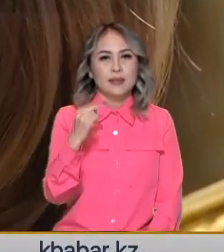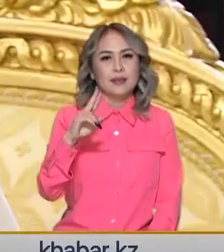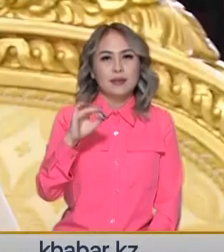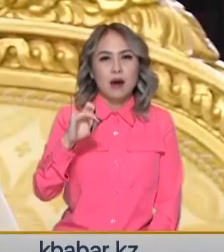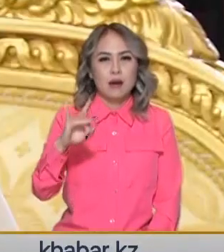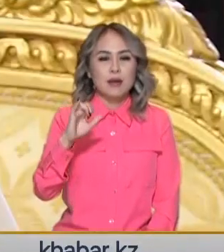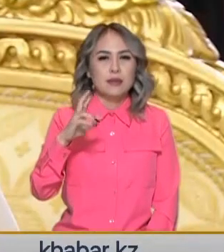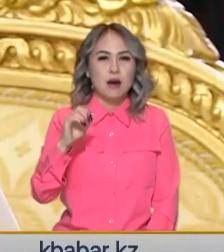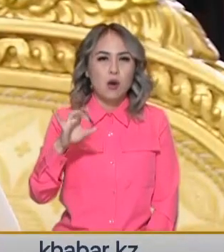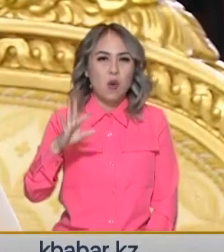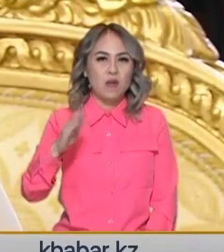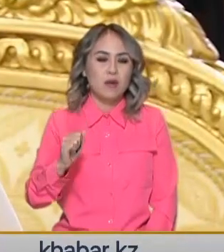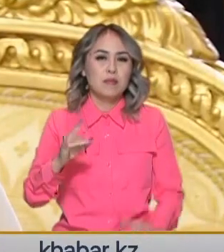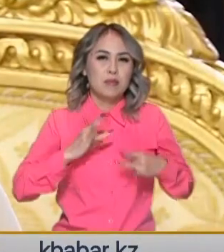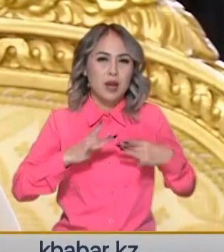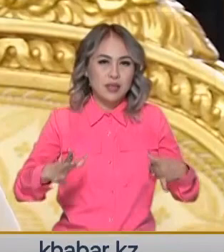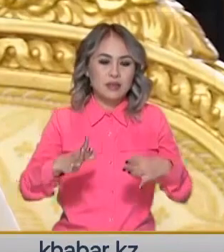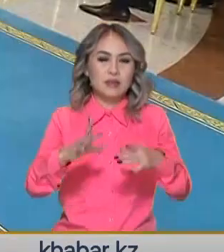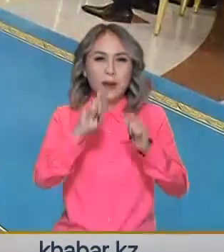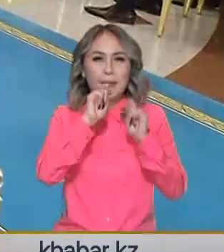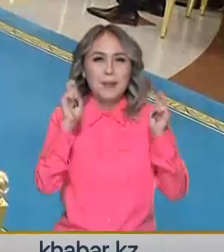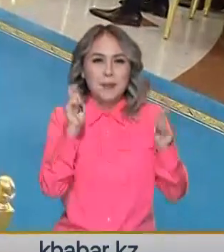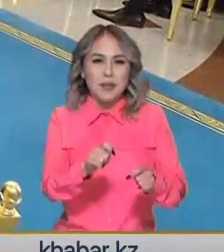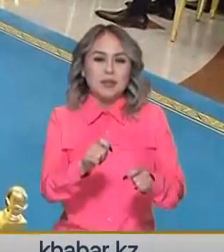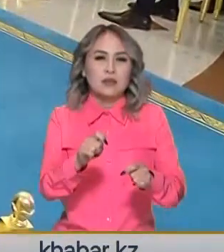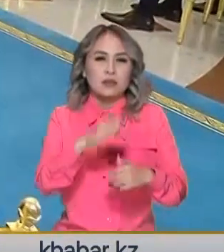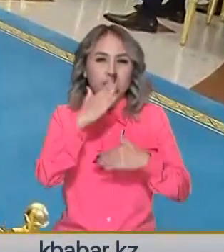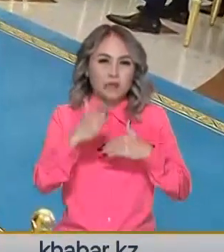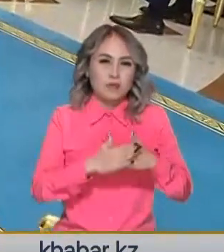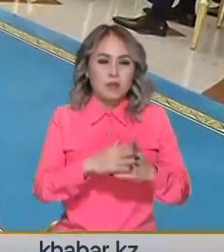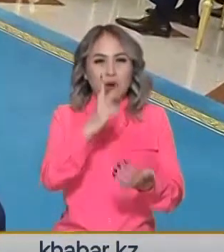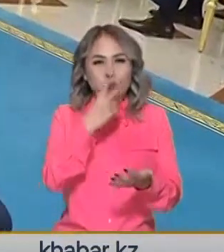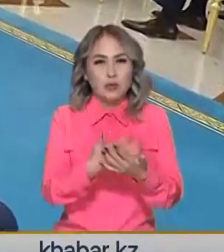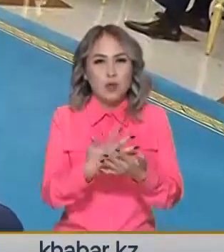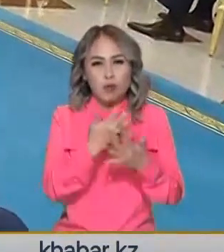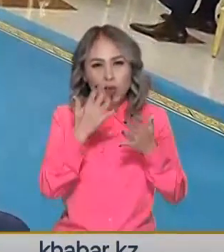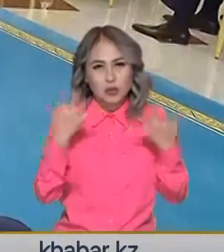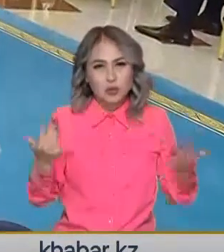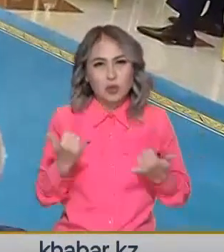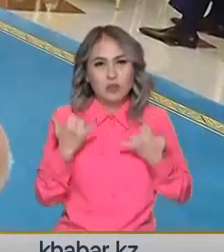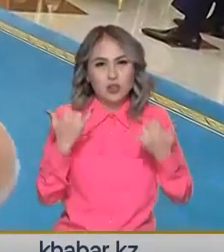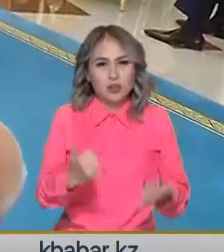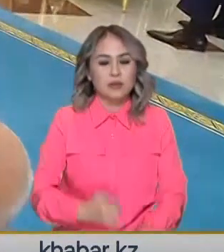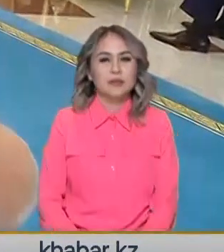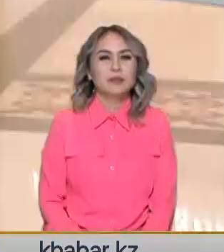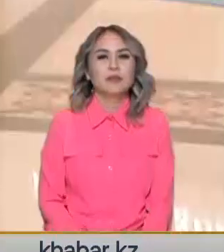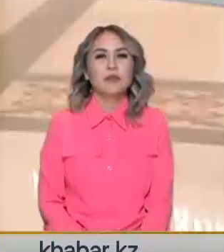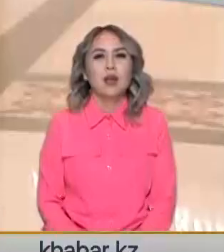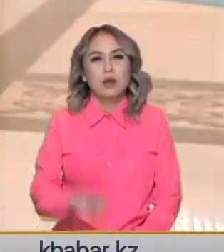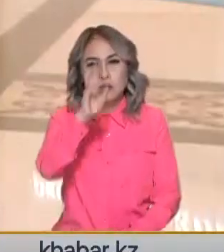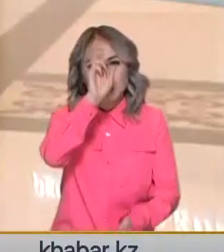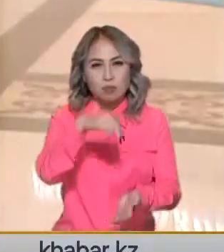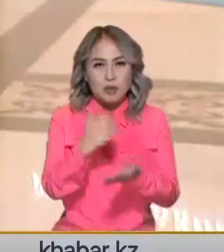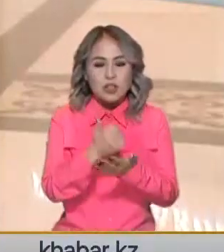Асқарова. Мереке қарсаңындағы президенттің марапаты ұстаздар қауымына көрсетілген үлкен құрмет дейді ол. Мемлекет басшысы